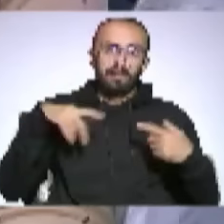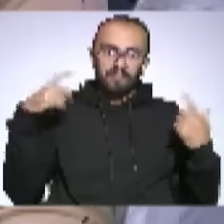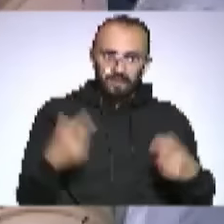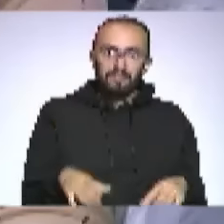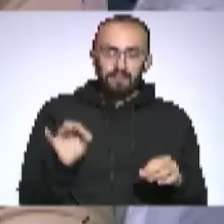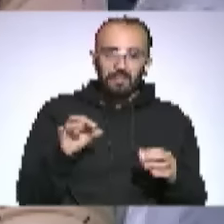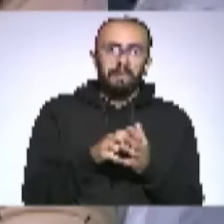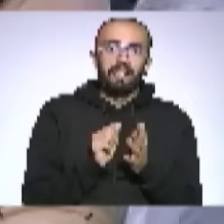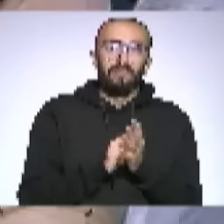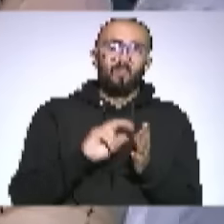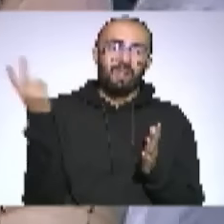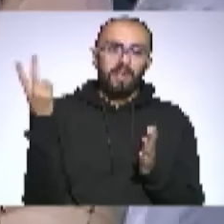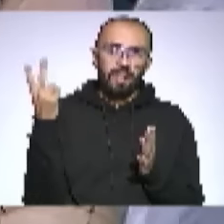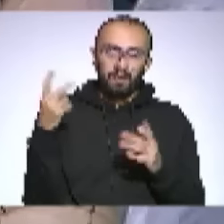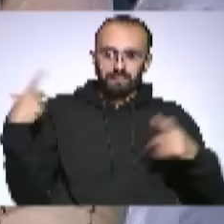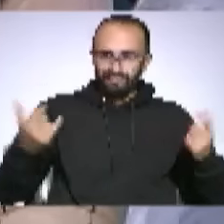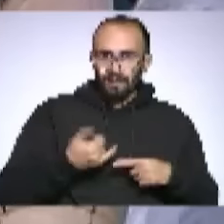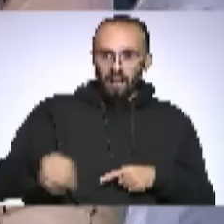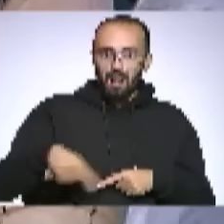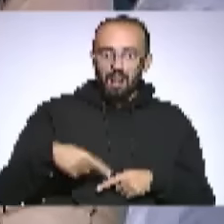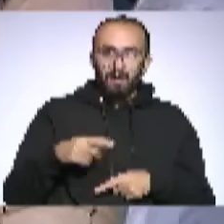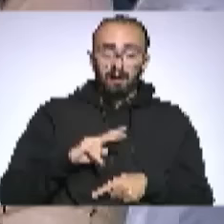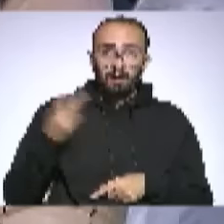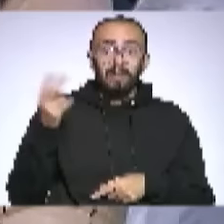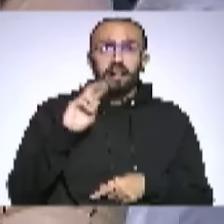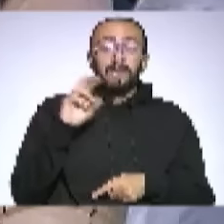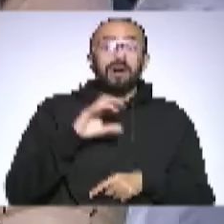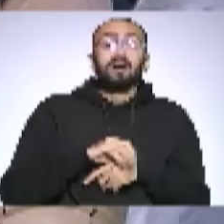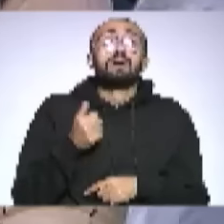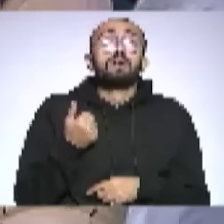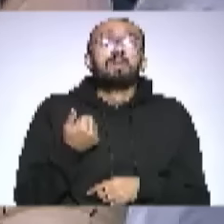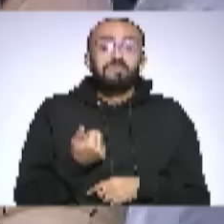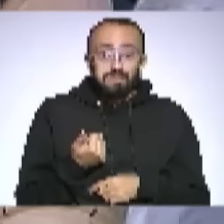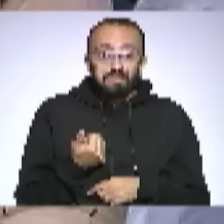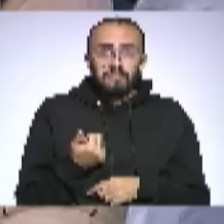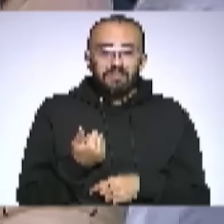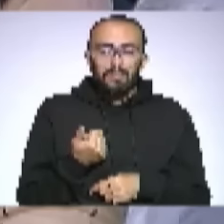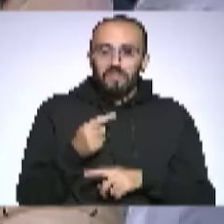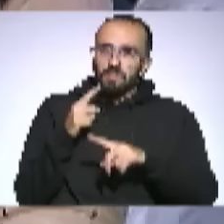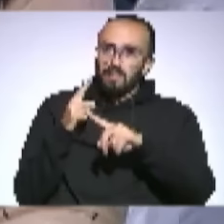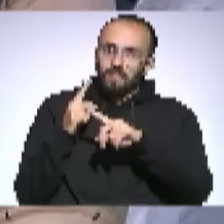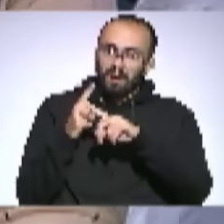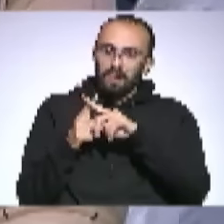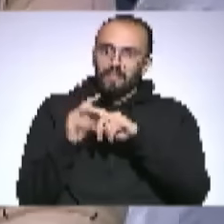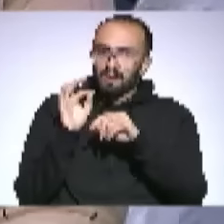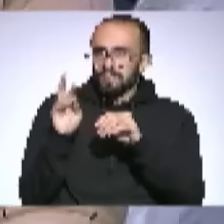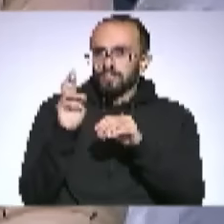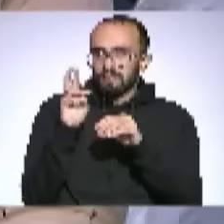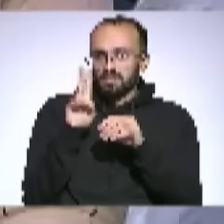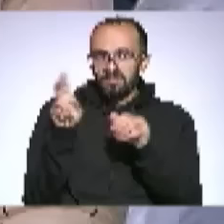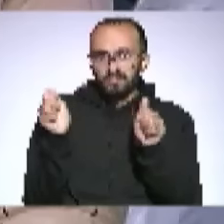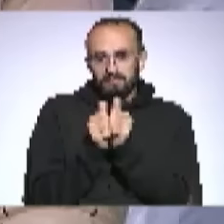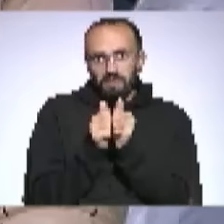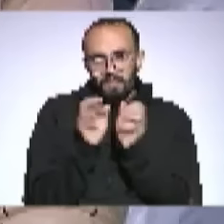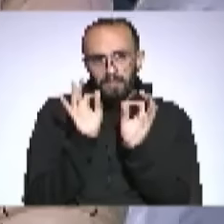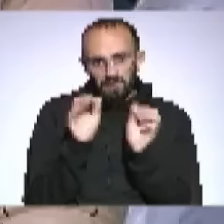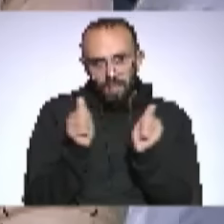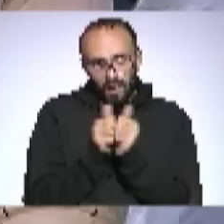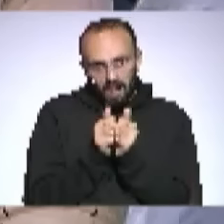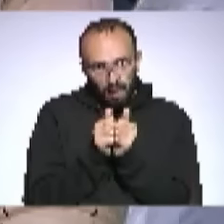غير منزلي والكنيسه لما عرفت بداعت بتيته لان الزوجين لازم يكونوا في نفس المنزل